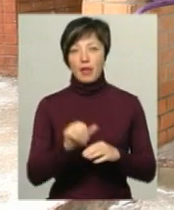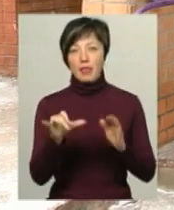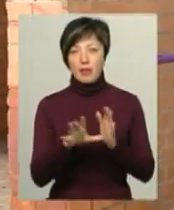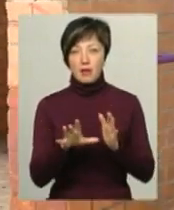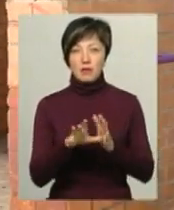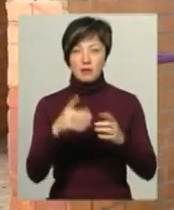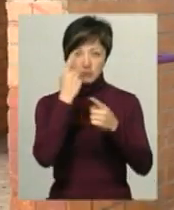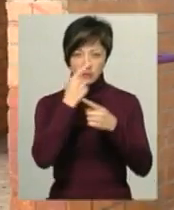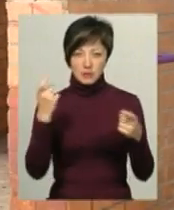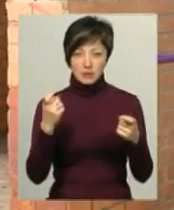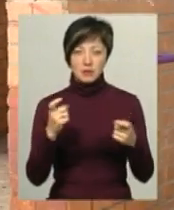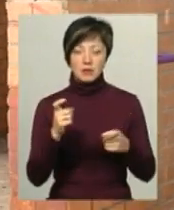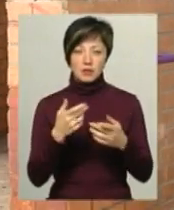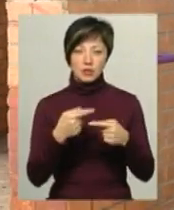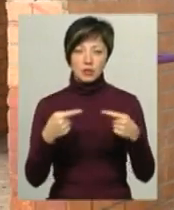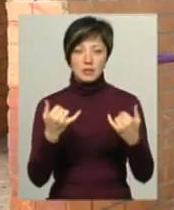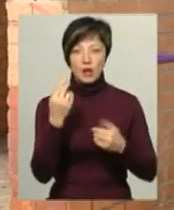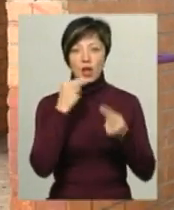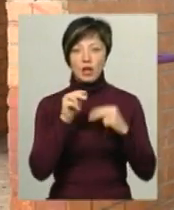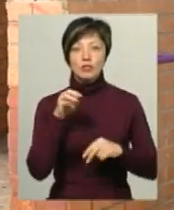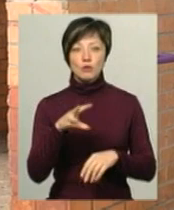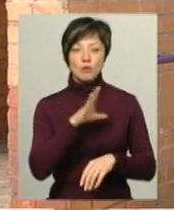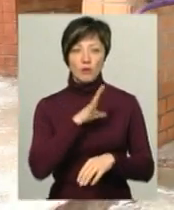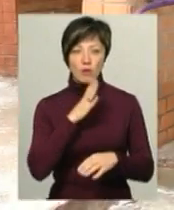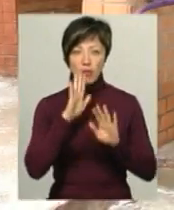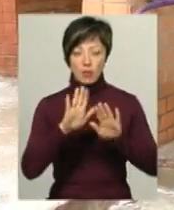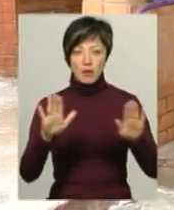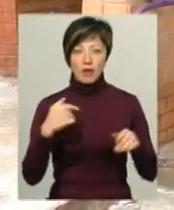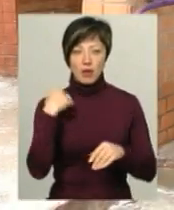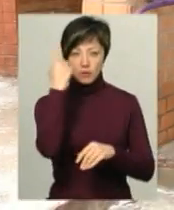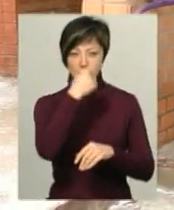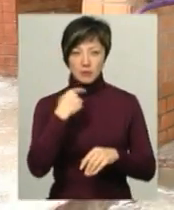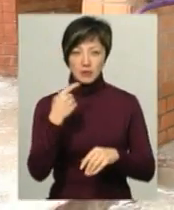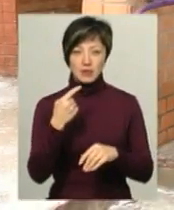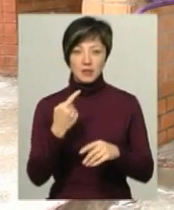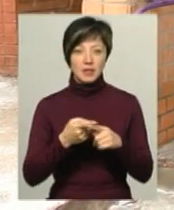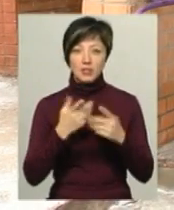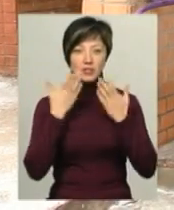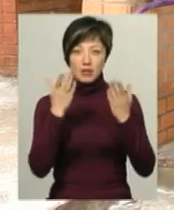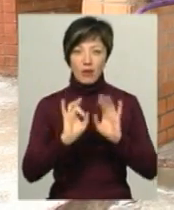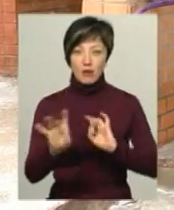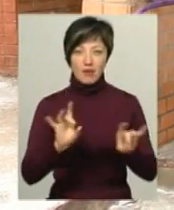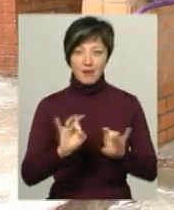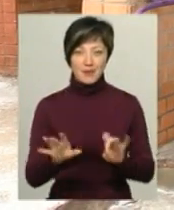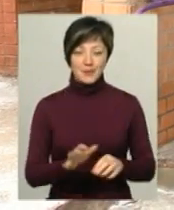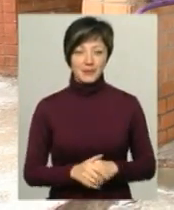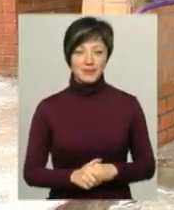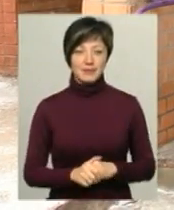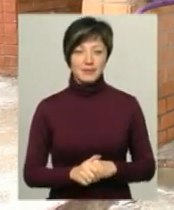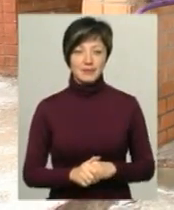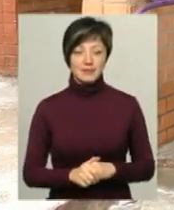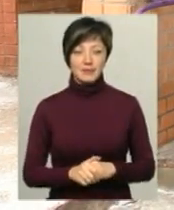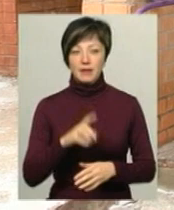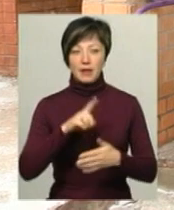все інше. Ну, загалом краще, ніж те, що було наліплено. Я особисто не читаю ці реклами, тому що відношуся